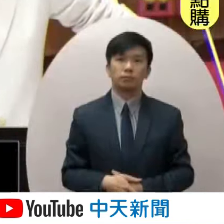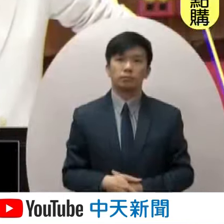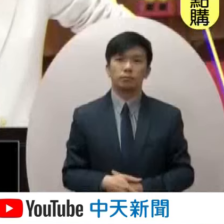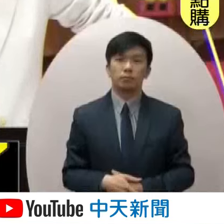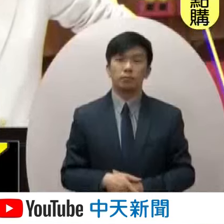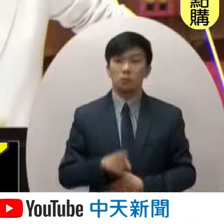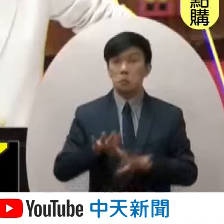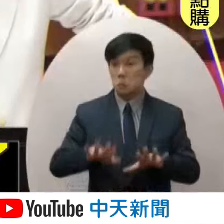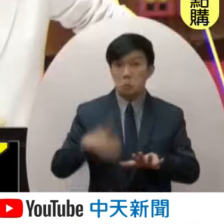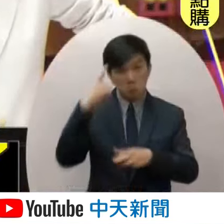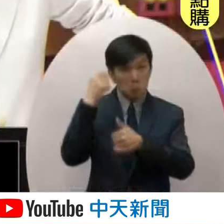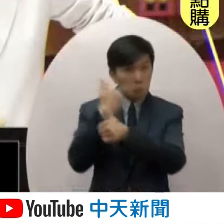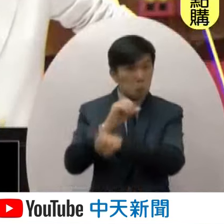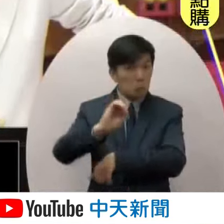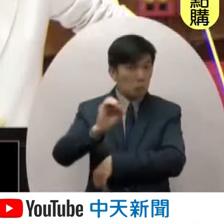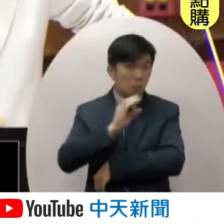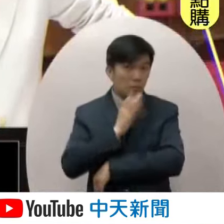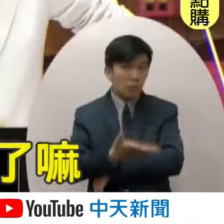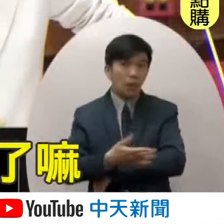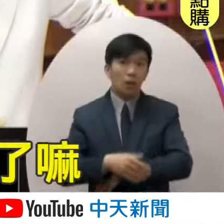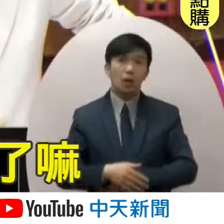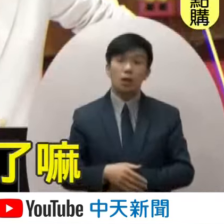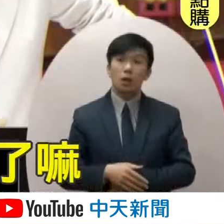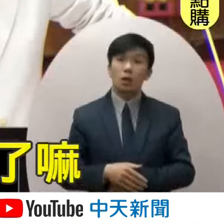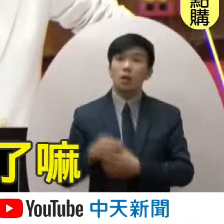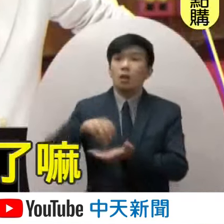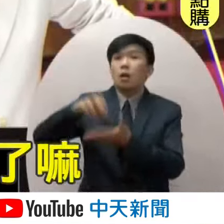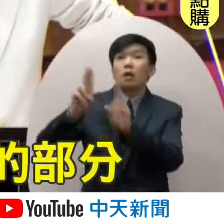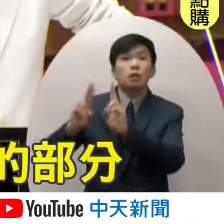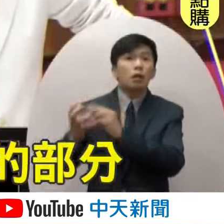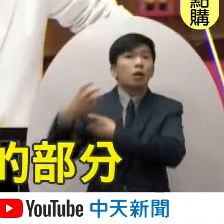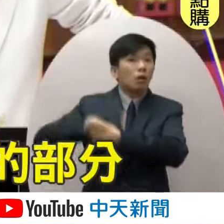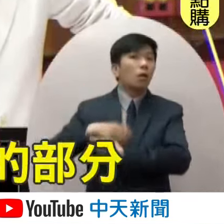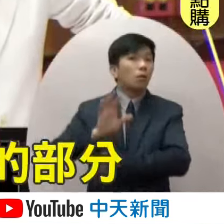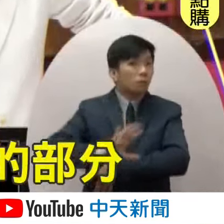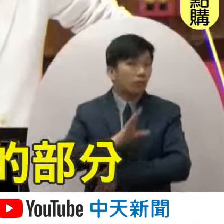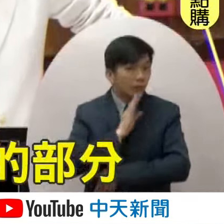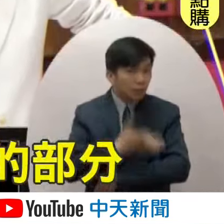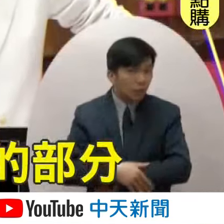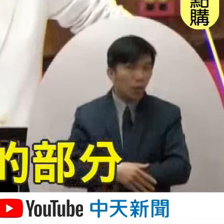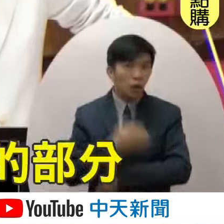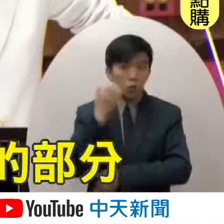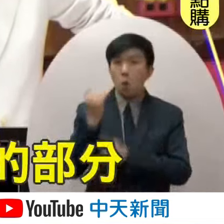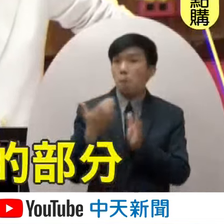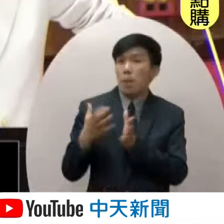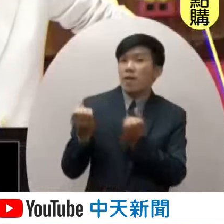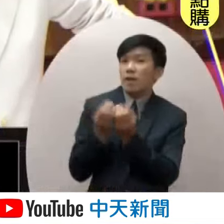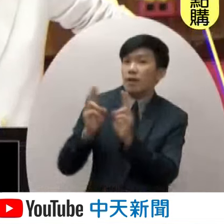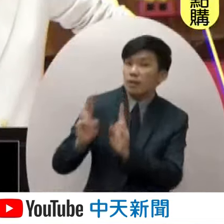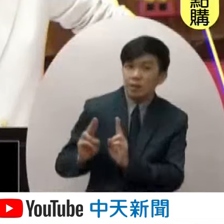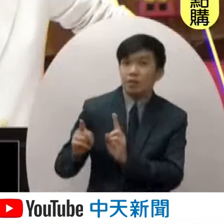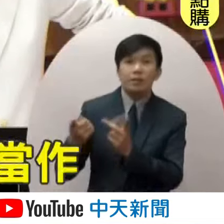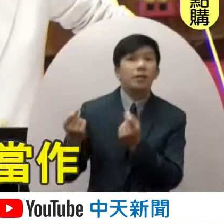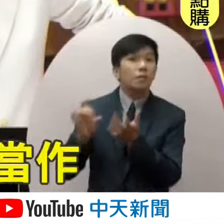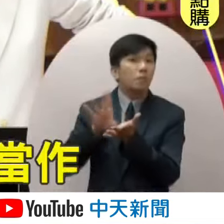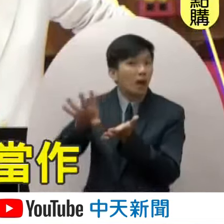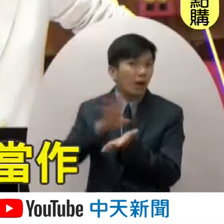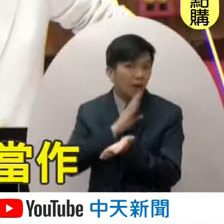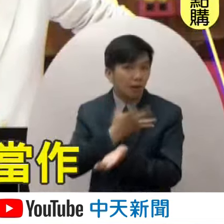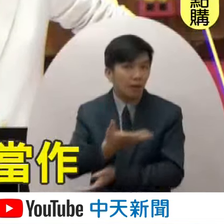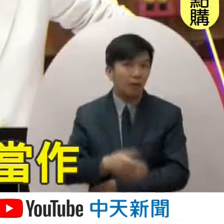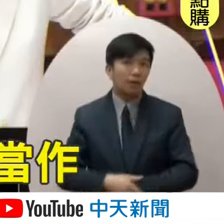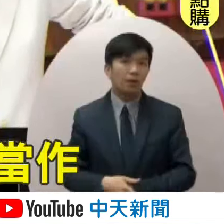们， 所以你现在不考虑了 客户的需求。 对，所以你现在不考虑核电了嘛？连备载，你连这个所谓的备载的部分你都不考虑了嘛？ 我们不能